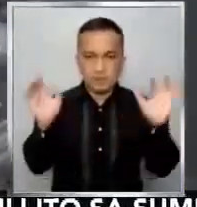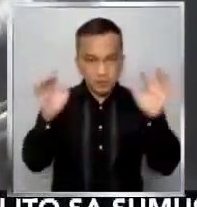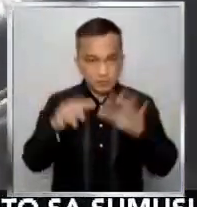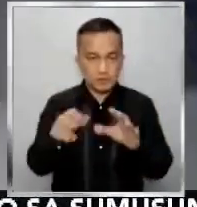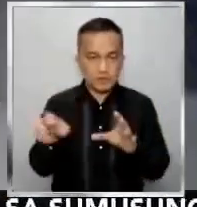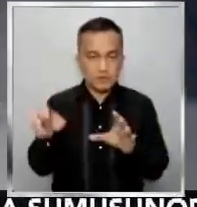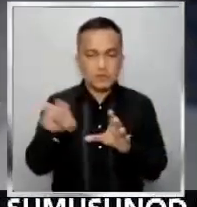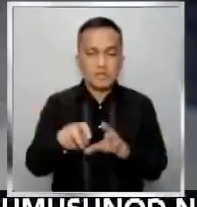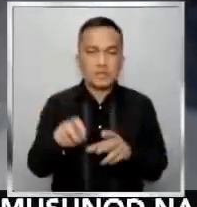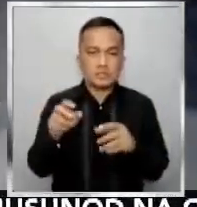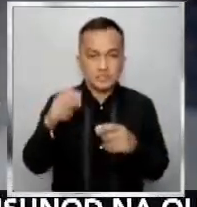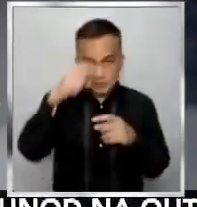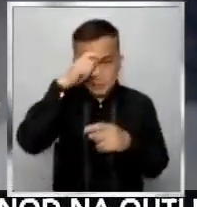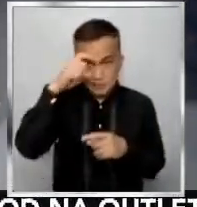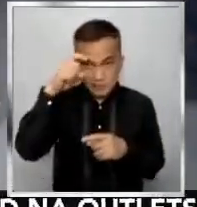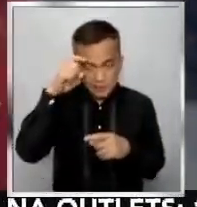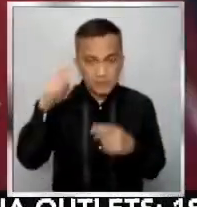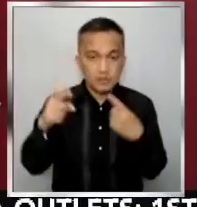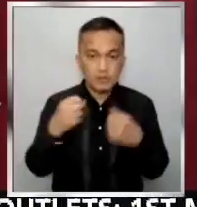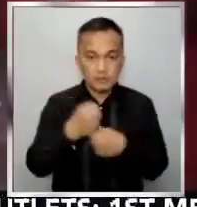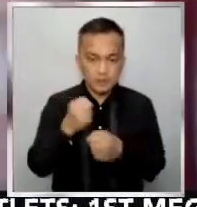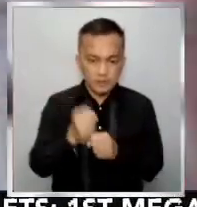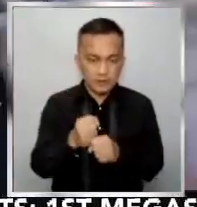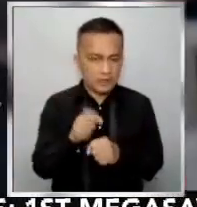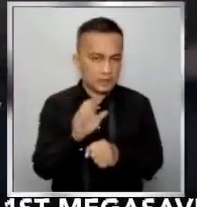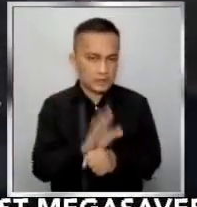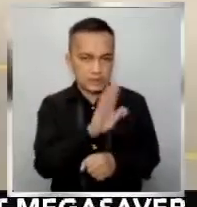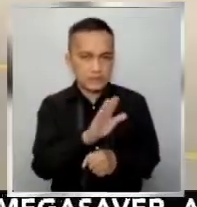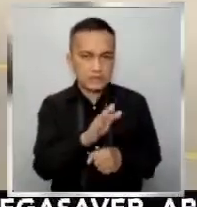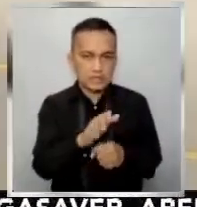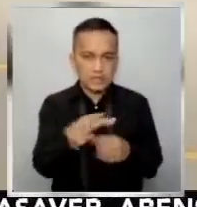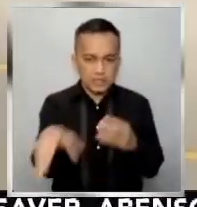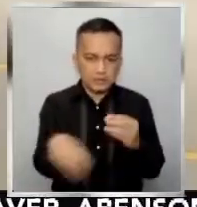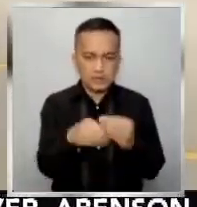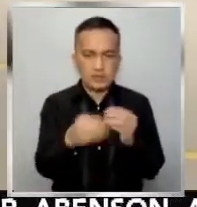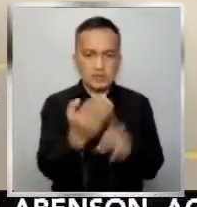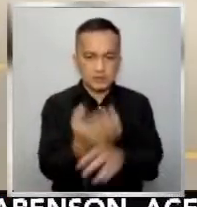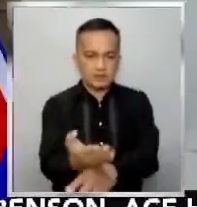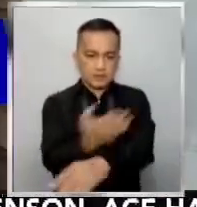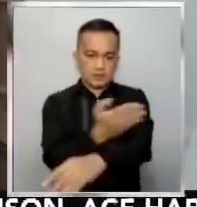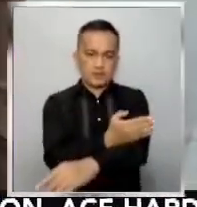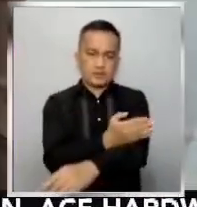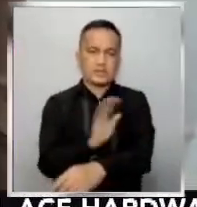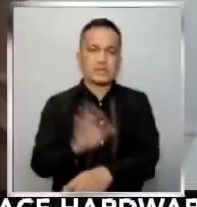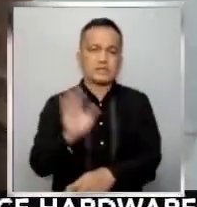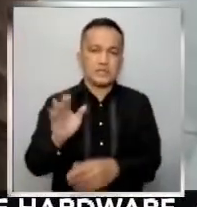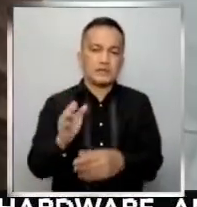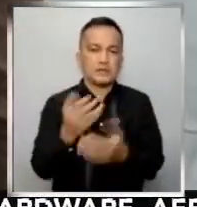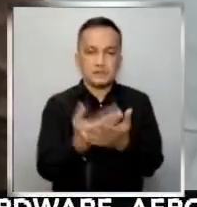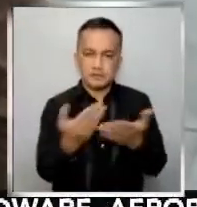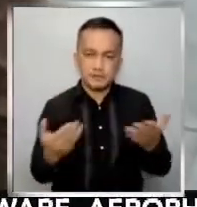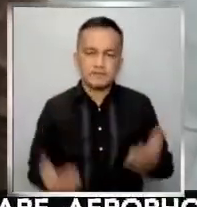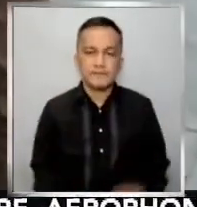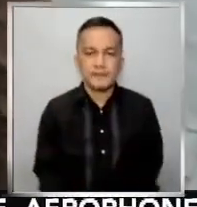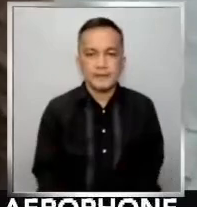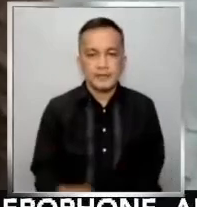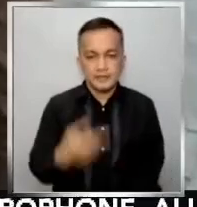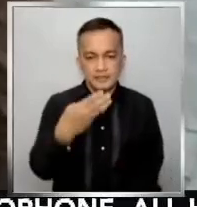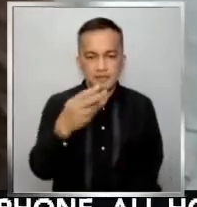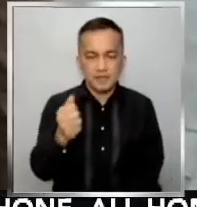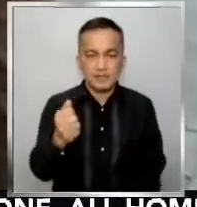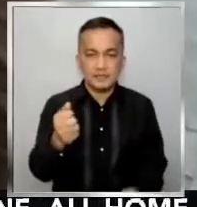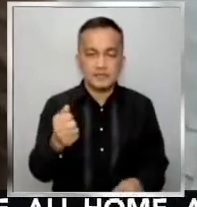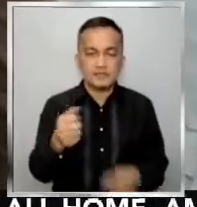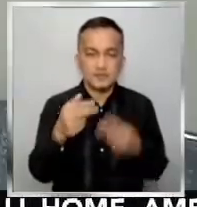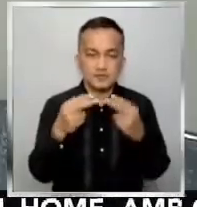summer at gumagawa na sila ng mga karagdagang improvements sa kanilang mga pasilidad. Para sa GMA Integrated News,